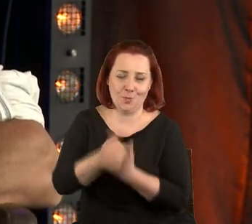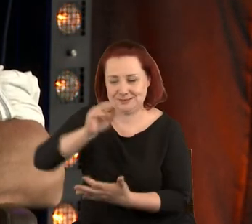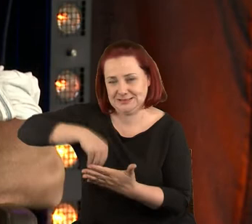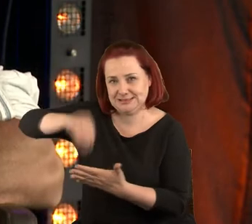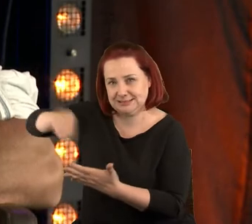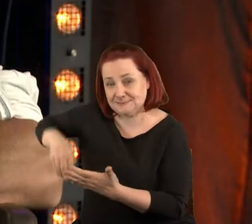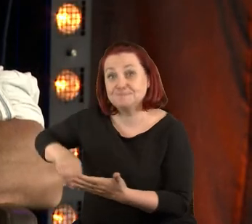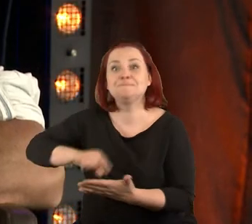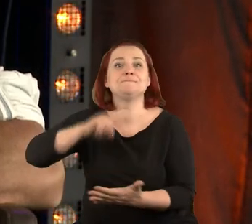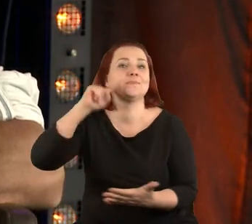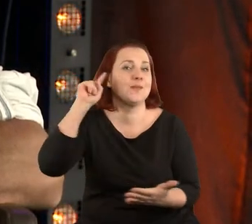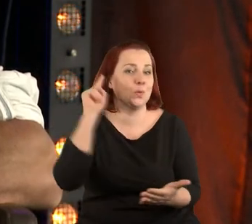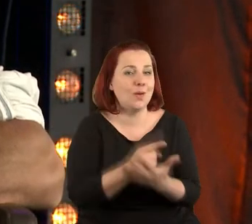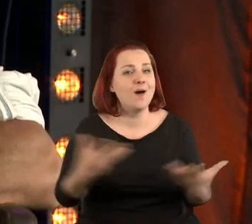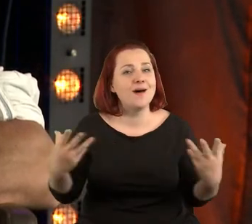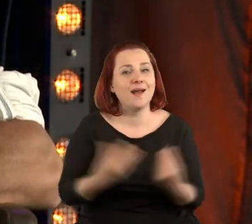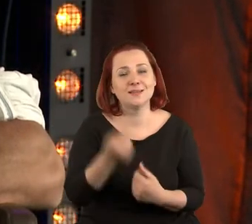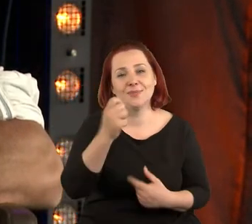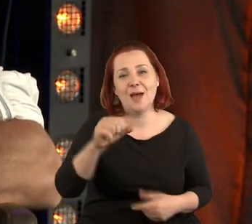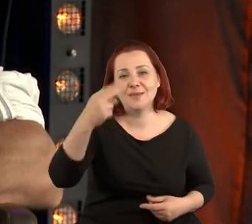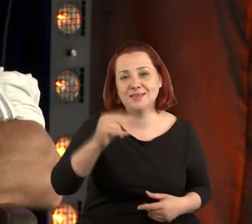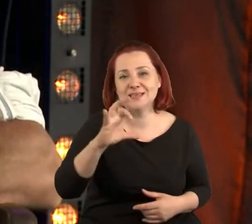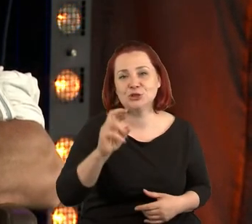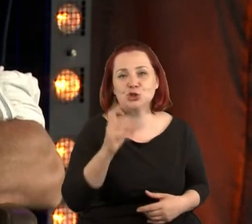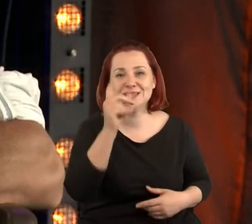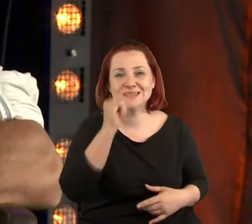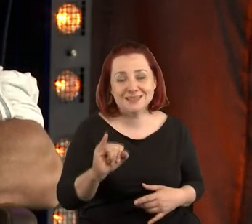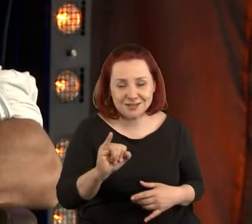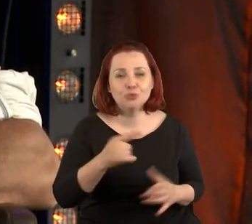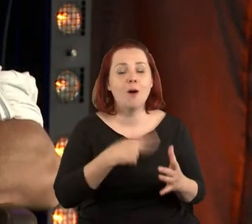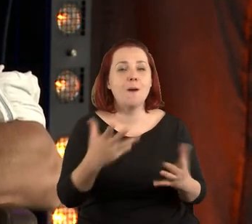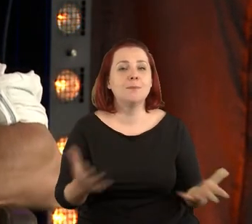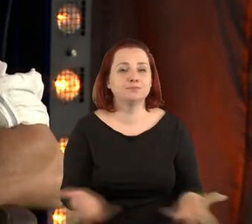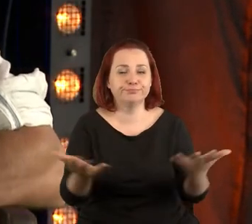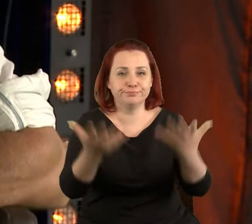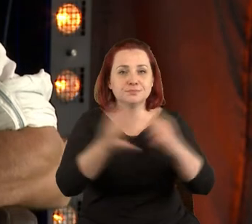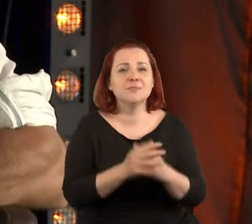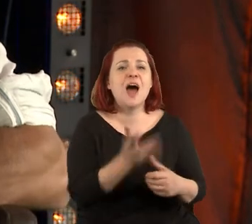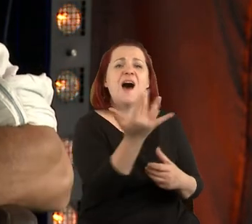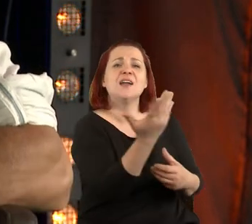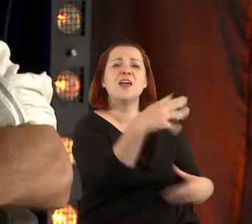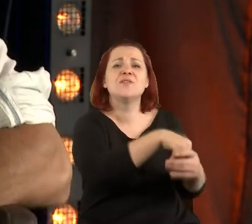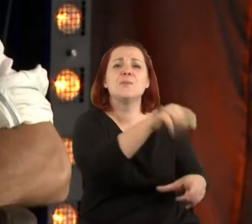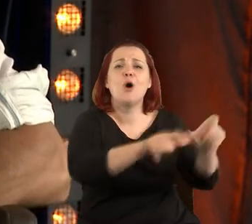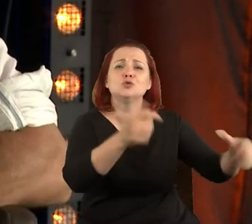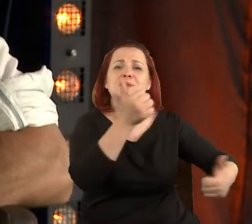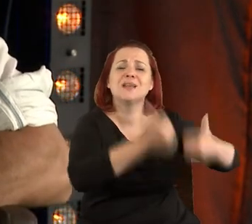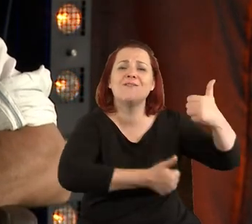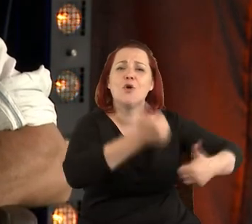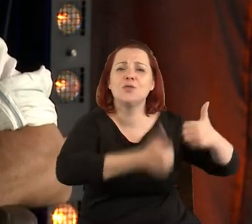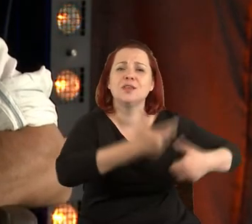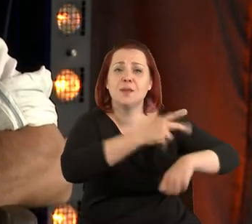i udało nam się z Damianem Iskrzyckim ten klub podnieść i teraz jest... Ilu macie zawodników niepełnosprawnych, w sensie, no głównie to są,